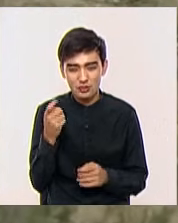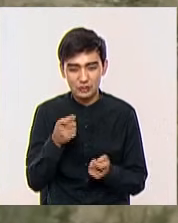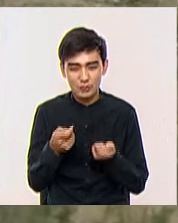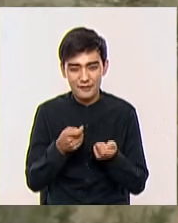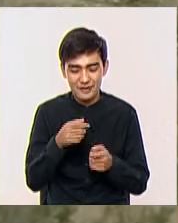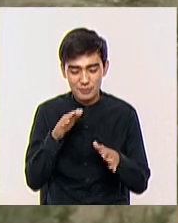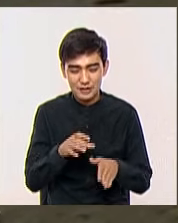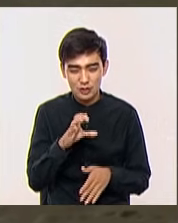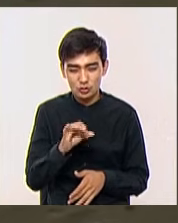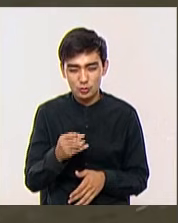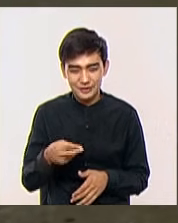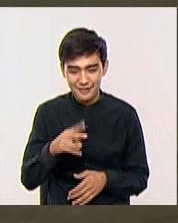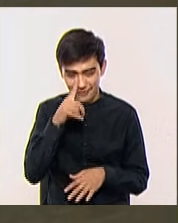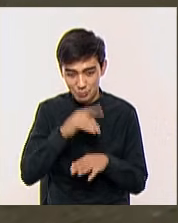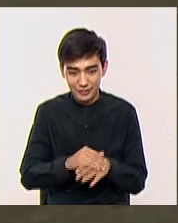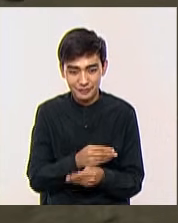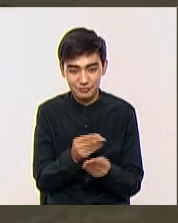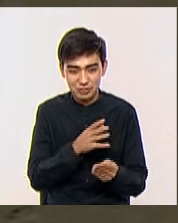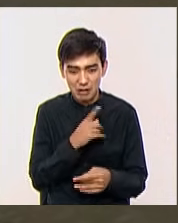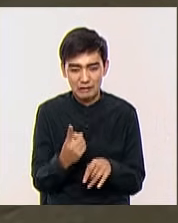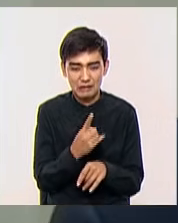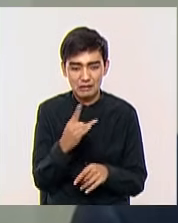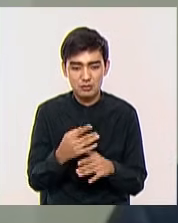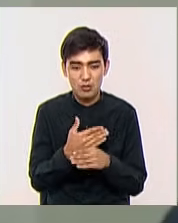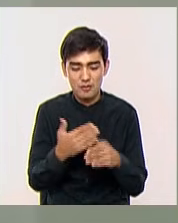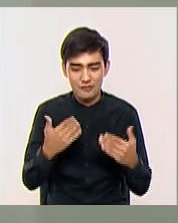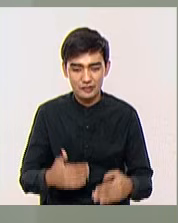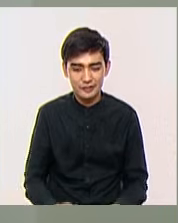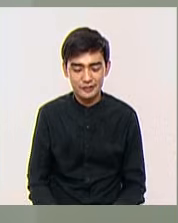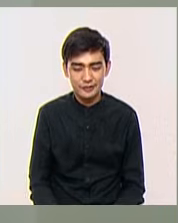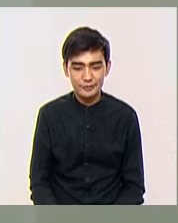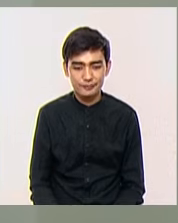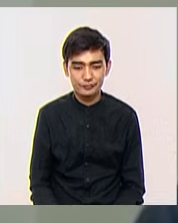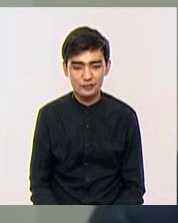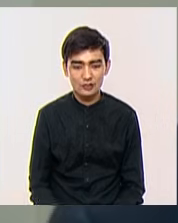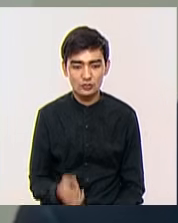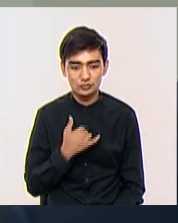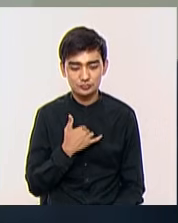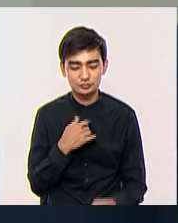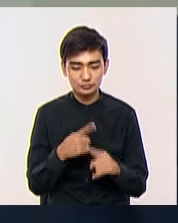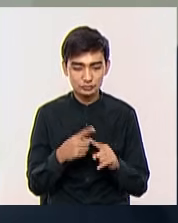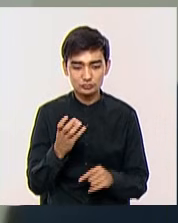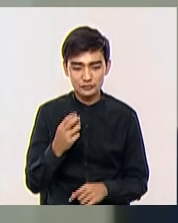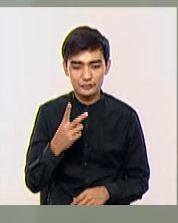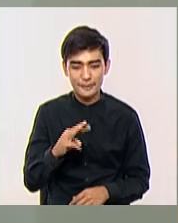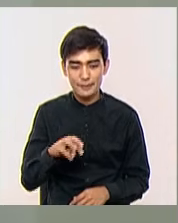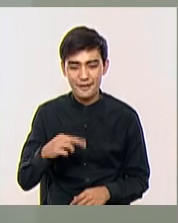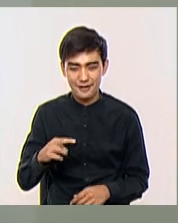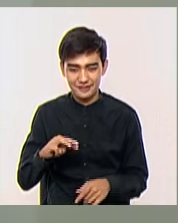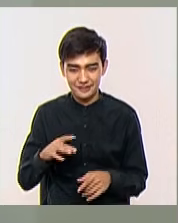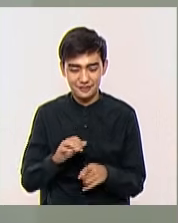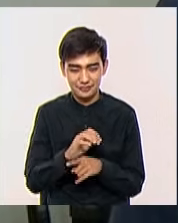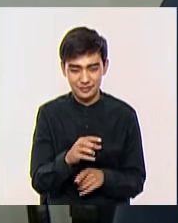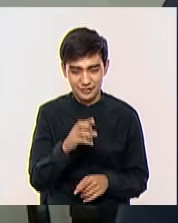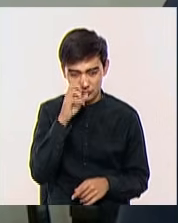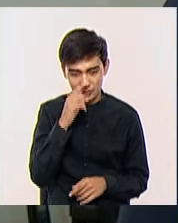бюджетінен бөлінген субсидия тек бір реттік көмек екенін айтып отыр. Бізде енді қосымша қазір 2 миллиард бөлініп жатыр. Оның алғашқы жергілікті